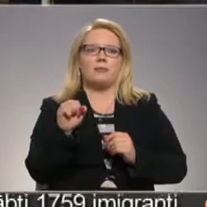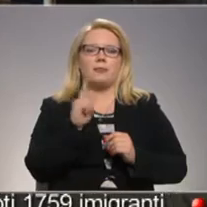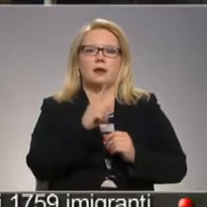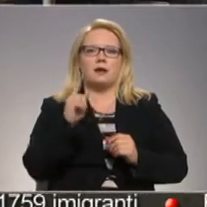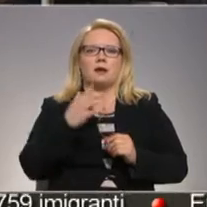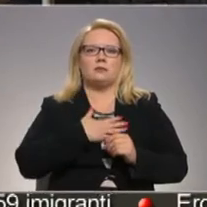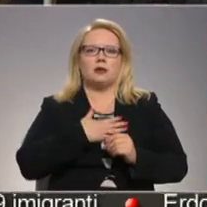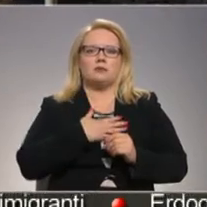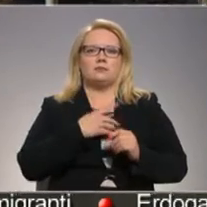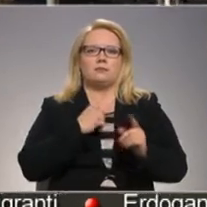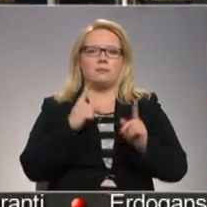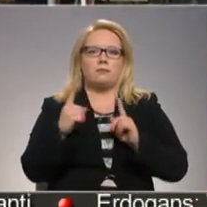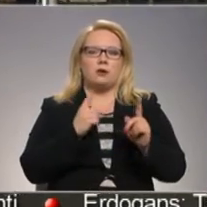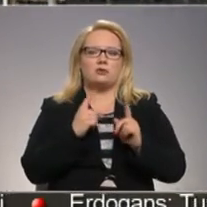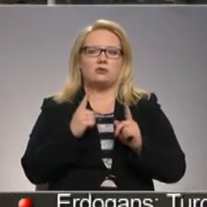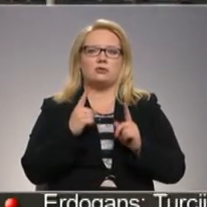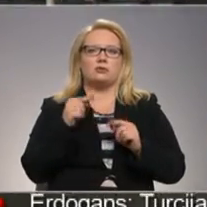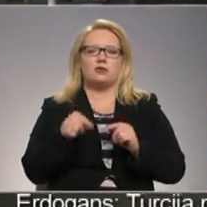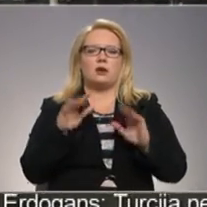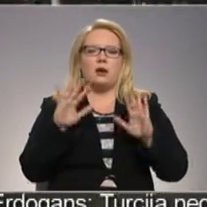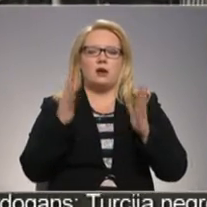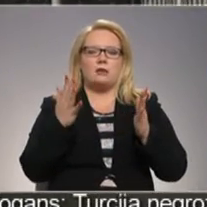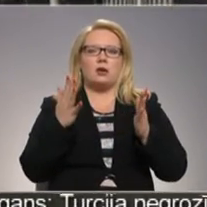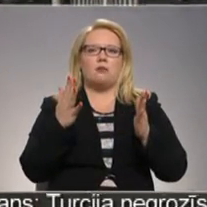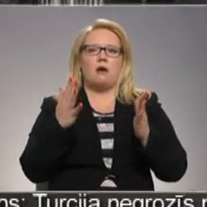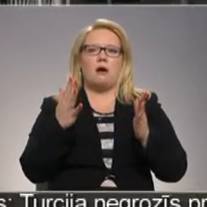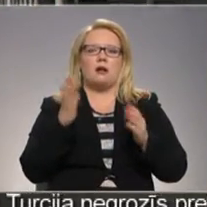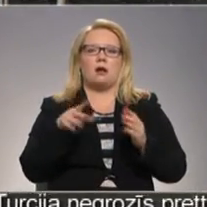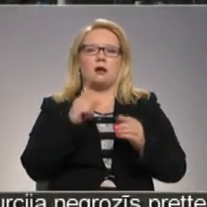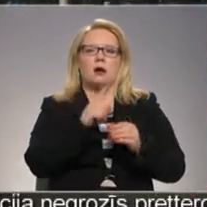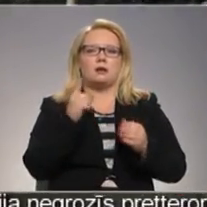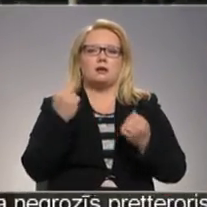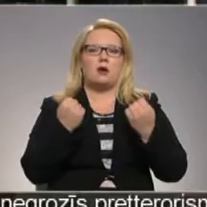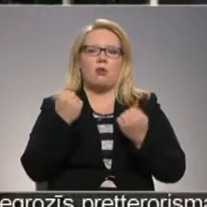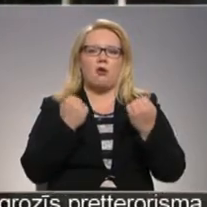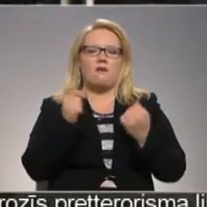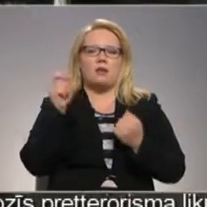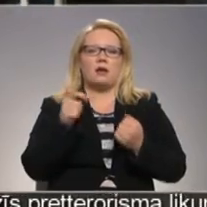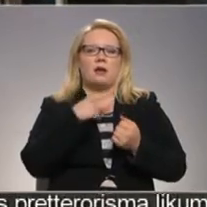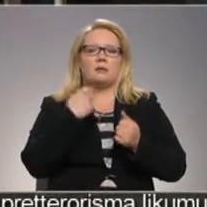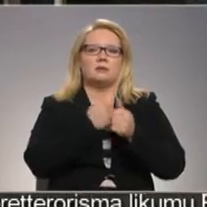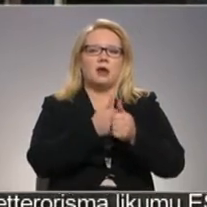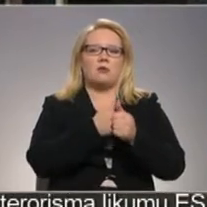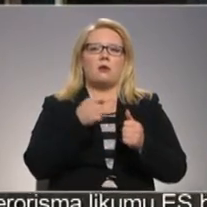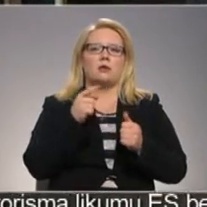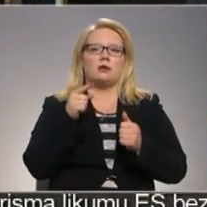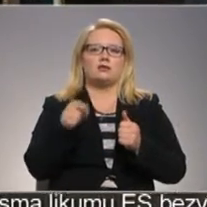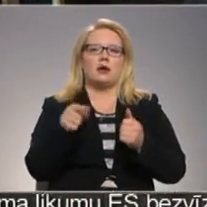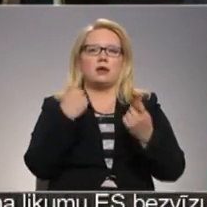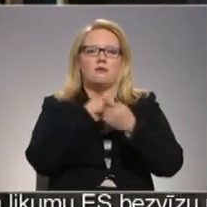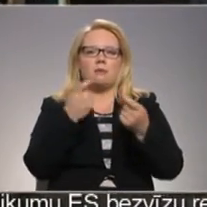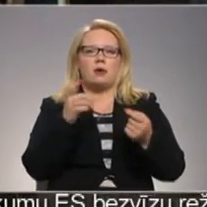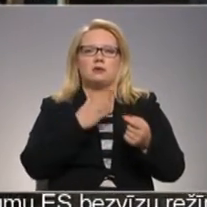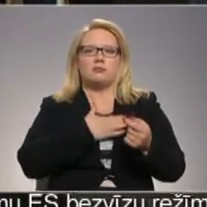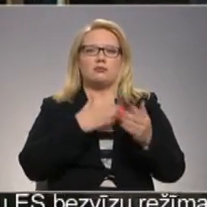Katram ir savs maršruts, un šajā gadījumā varbūt mēs vēlētos, lai katrs autovadītājs varbūt mēģinātu sekot līdz šai informācijai, kas pieejama